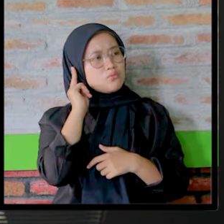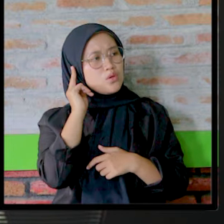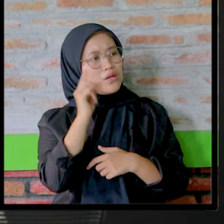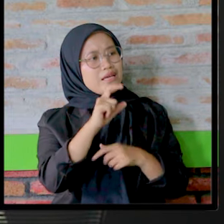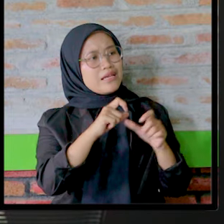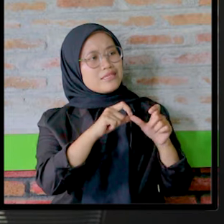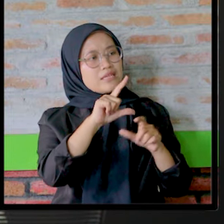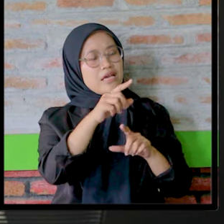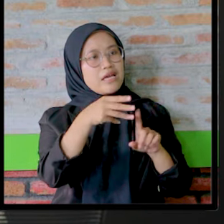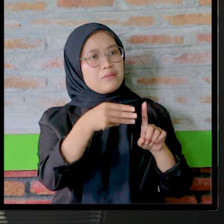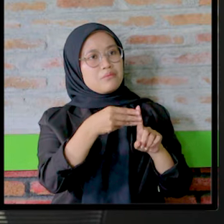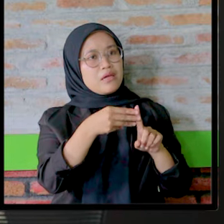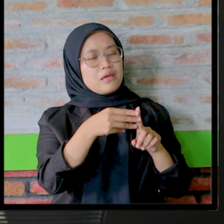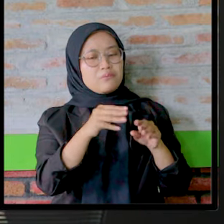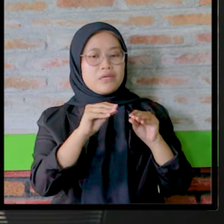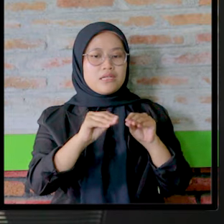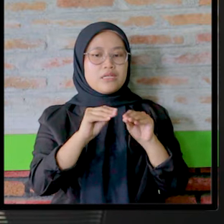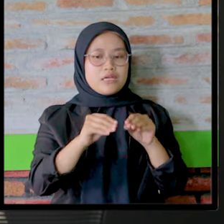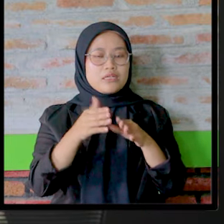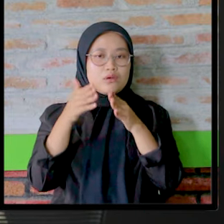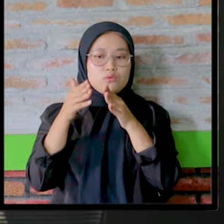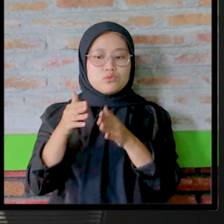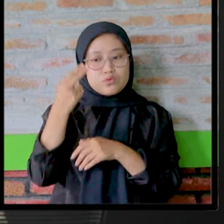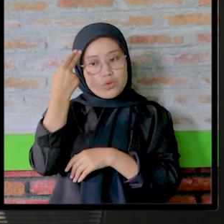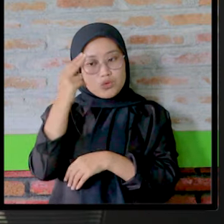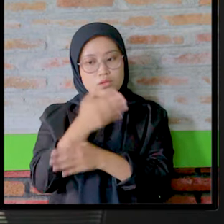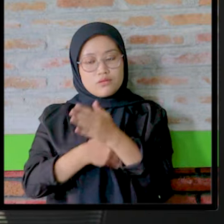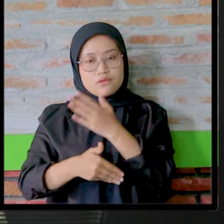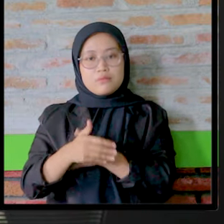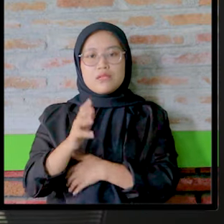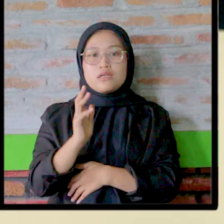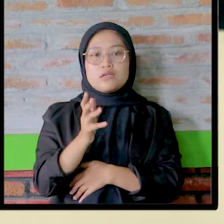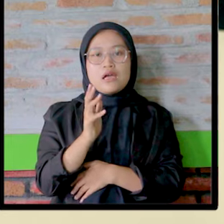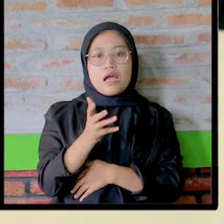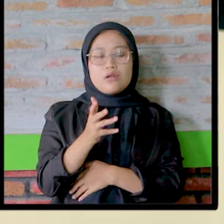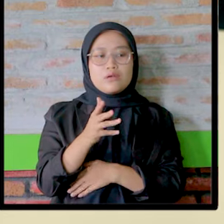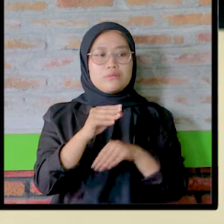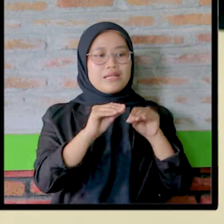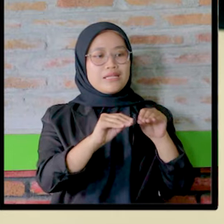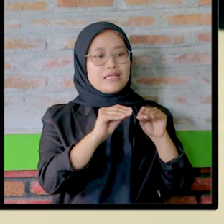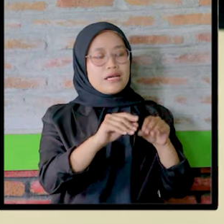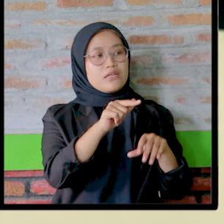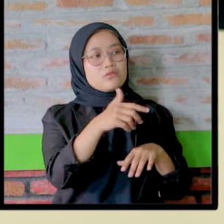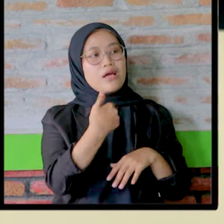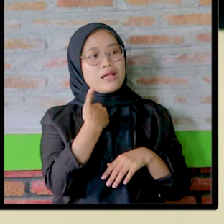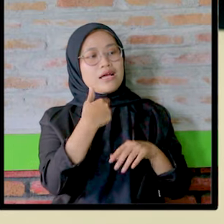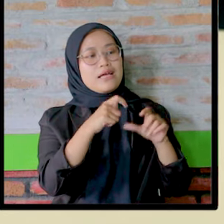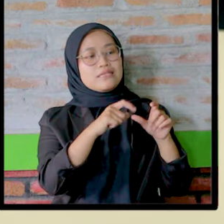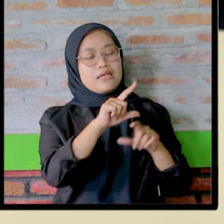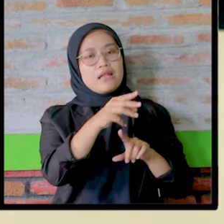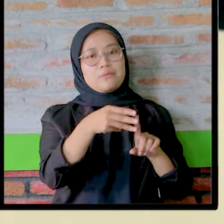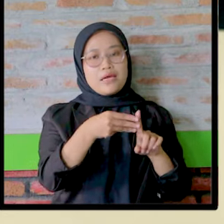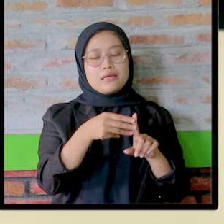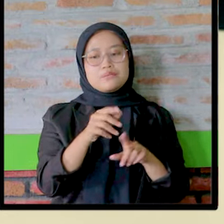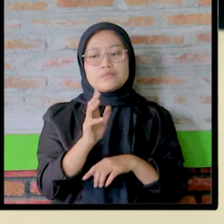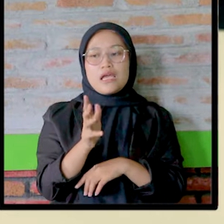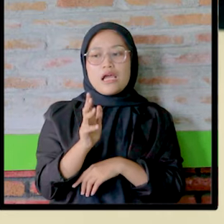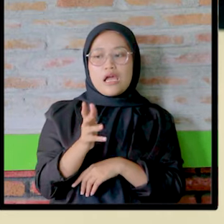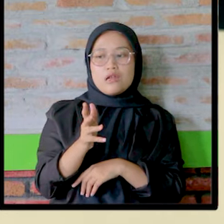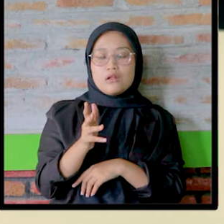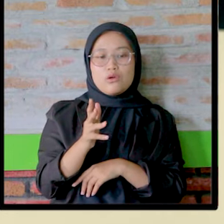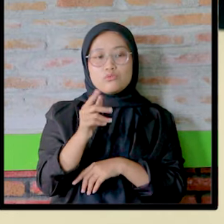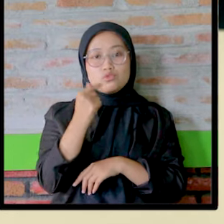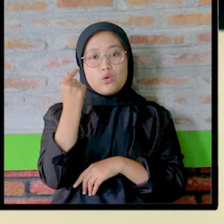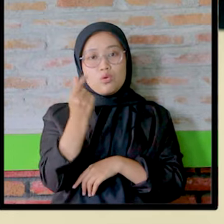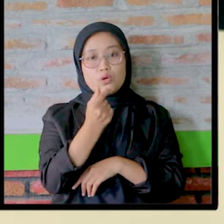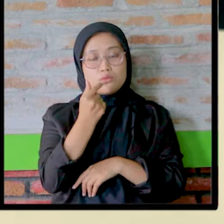apa pendidikan yang khusus untuk Kalau yang di Kendal itu SLB kalau yang kalau secara